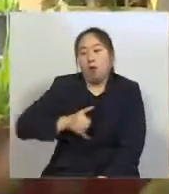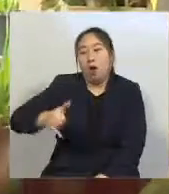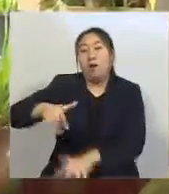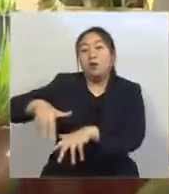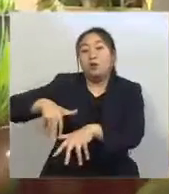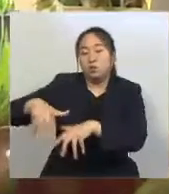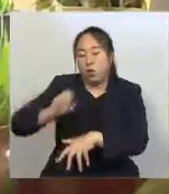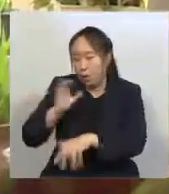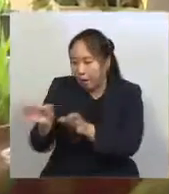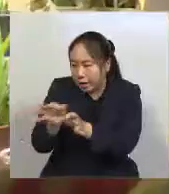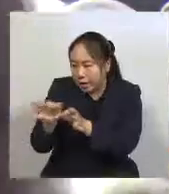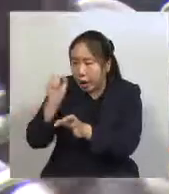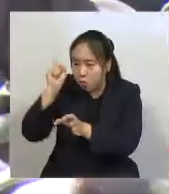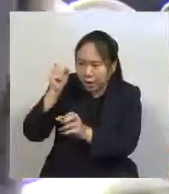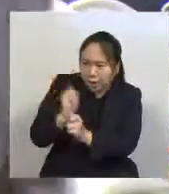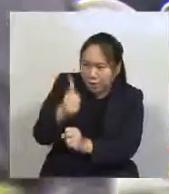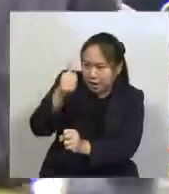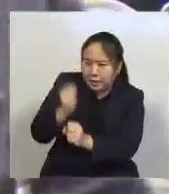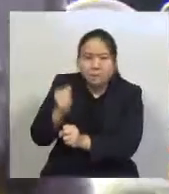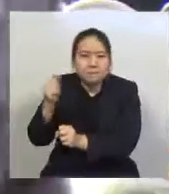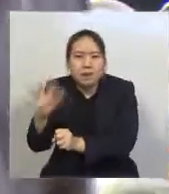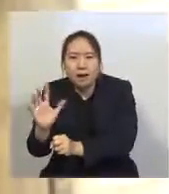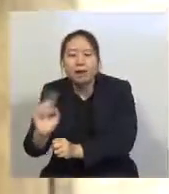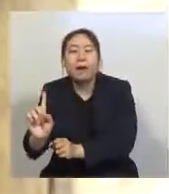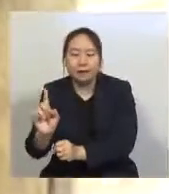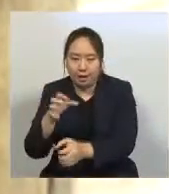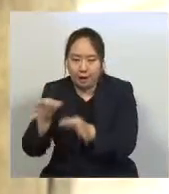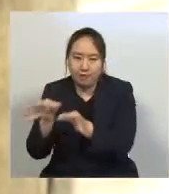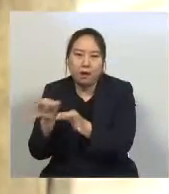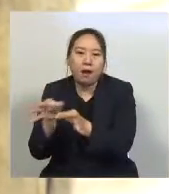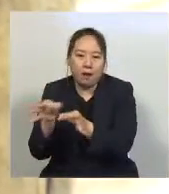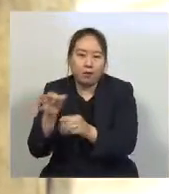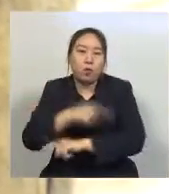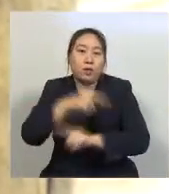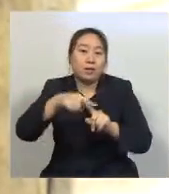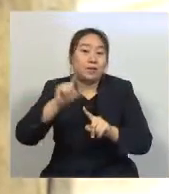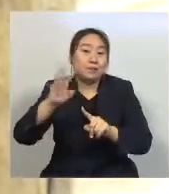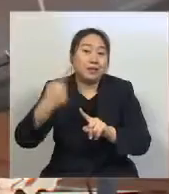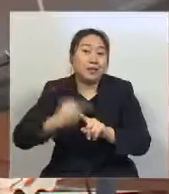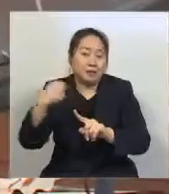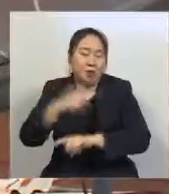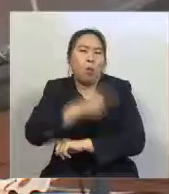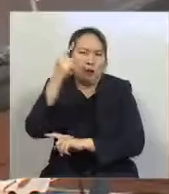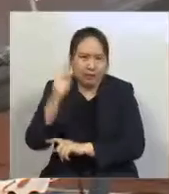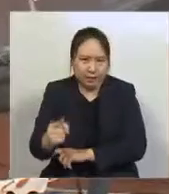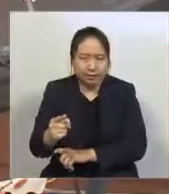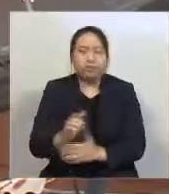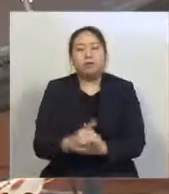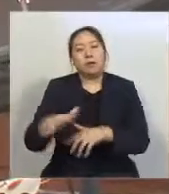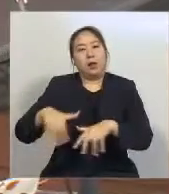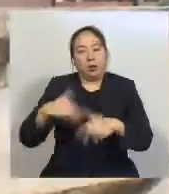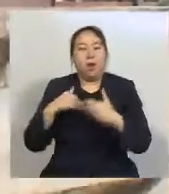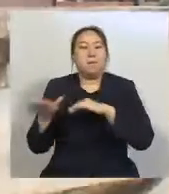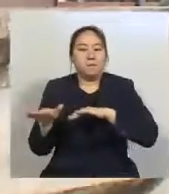ข้อควรปฏิบัติและไม่ควรปฏิบัติในพระราชพิธีวันจริงที่จะมีขึ้น24ตุลาคมนี้โดยประชาชนต่างพร้อมใ